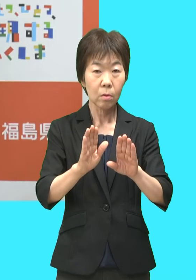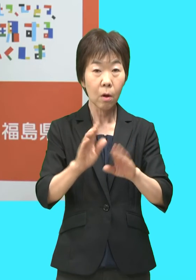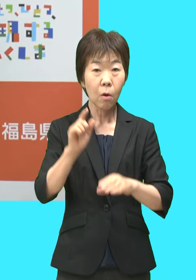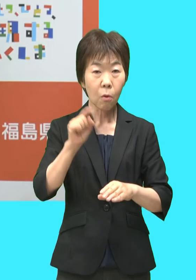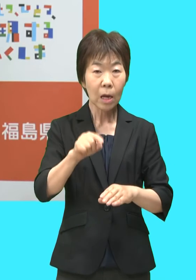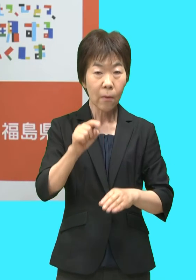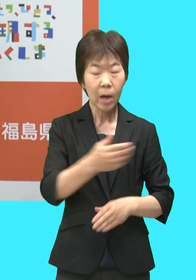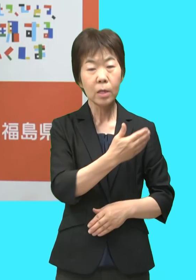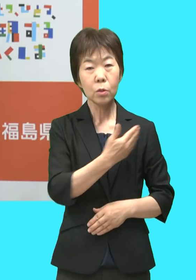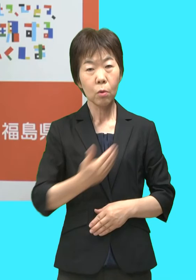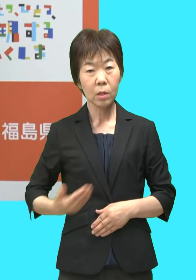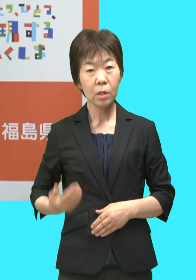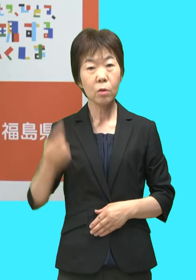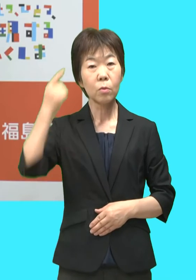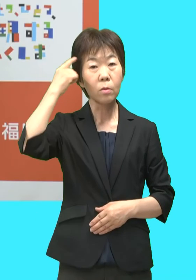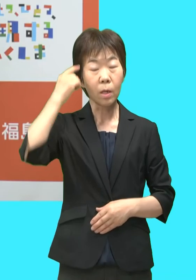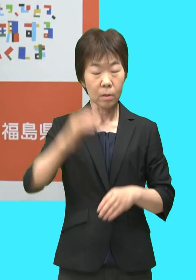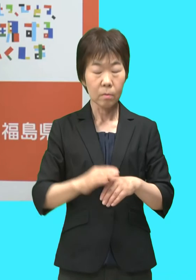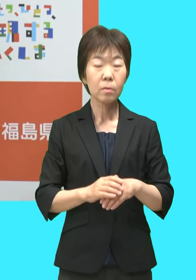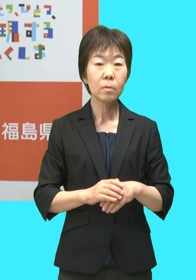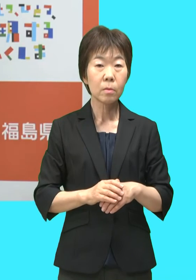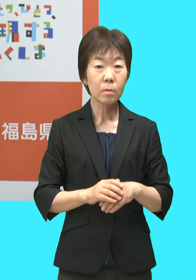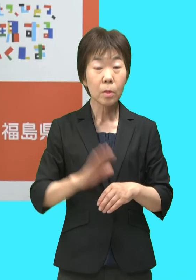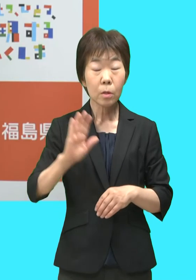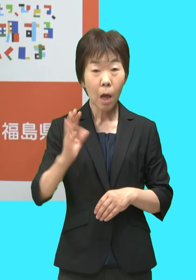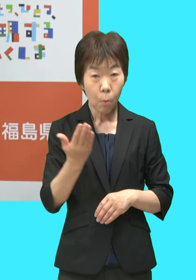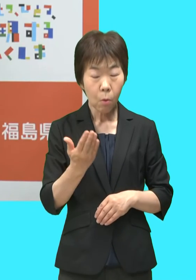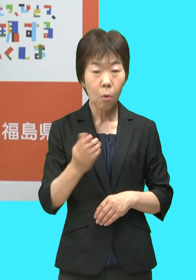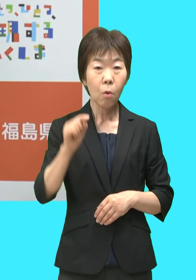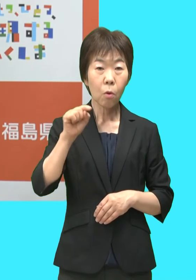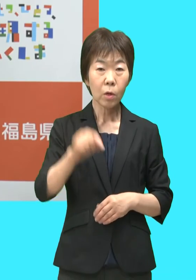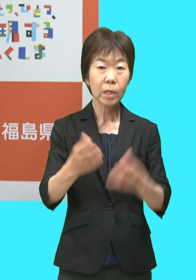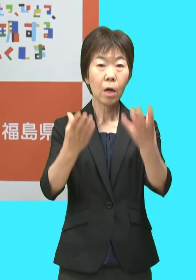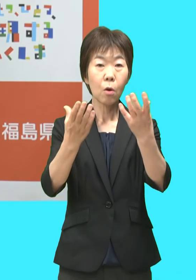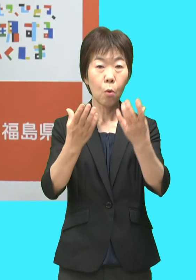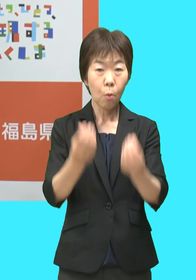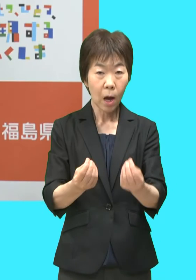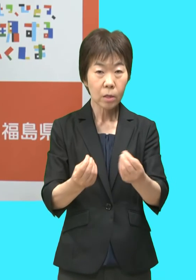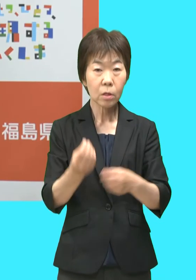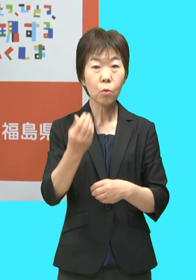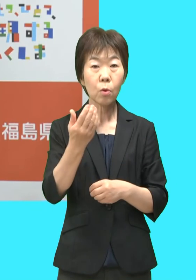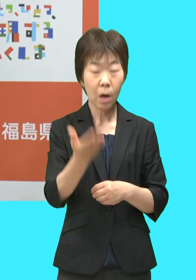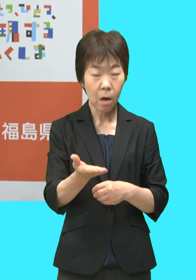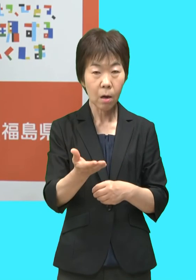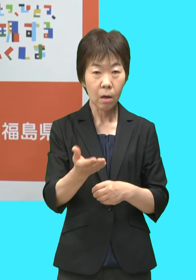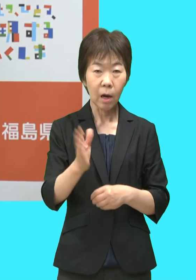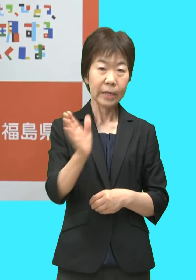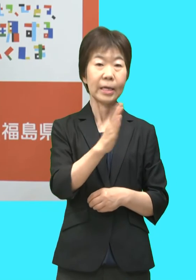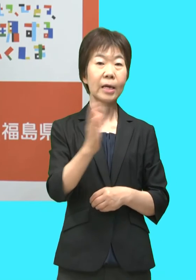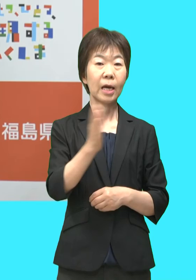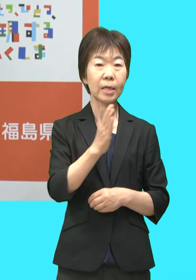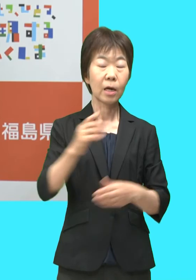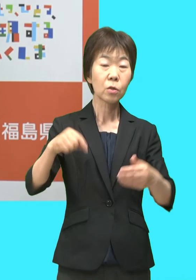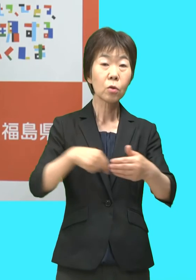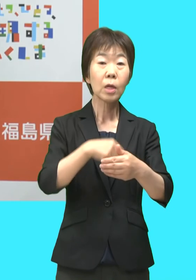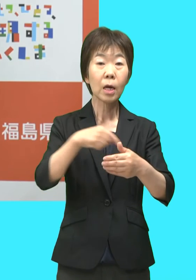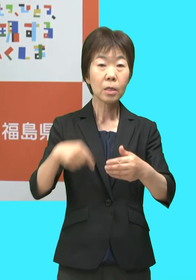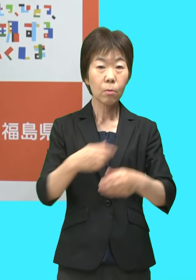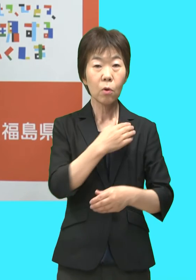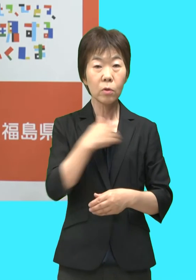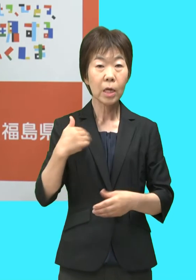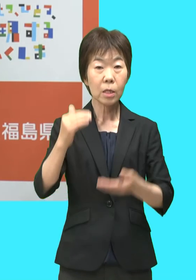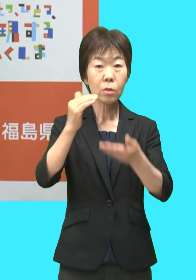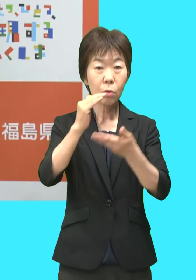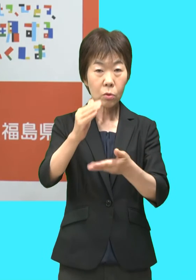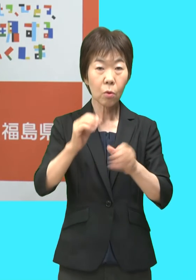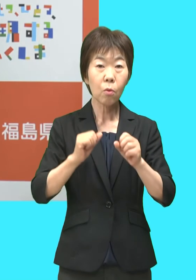はやむを得ないと思います。ただそれで終わりということにするのか、いやその中でもまずできることをや